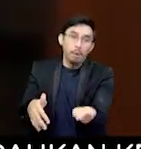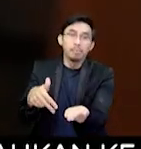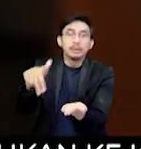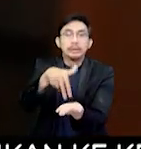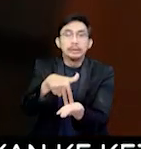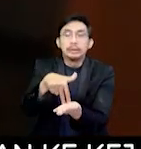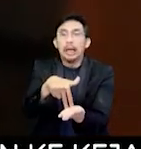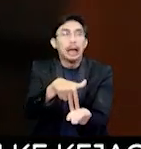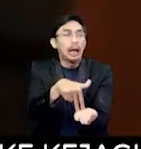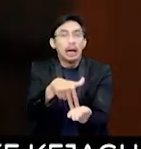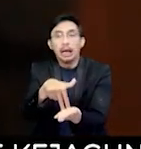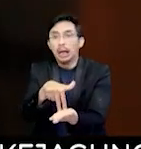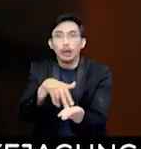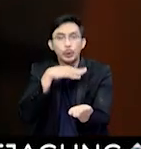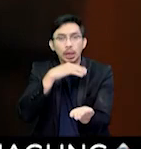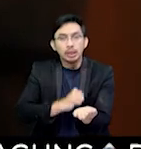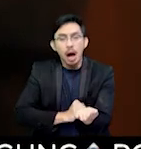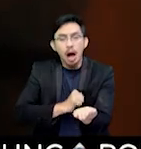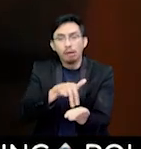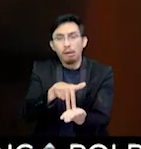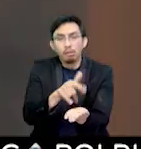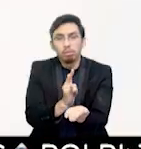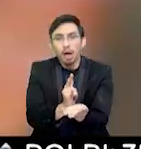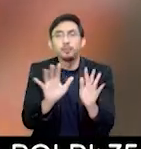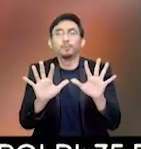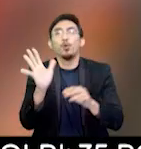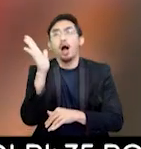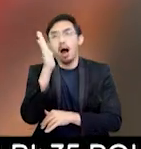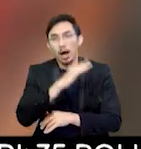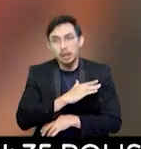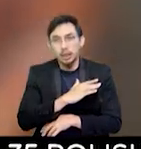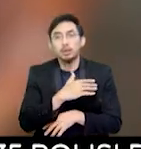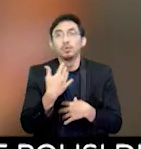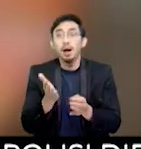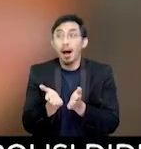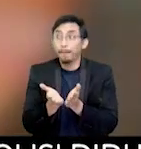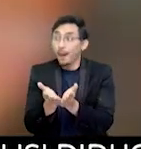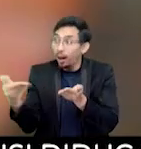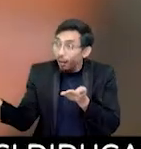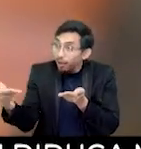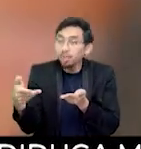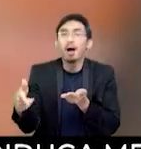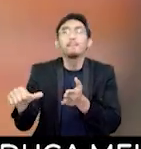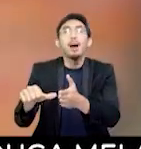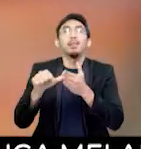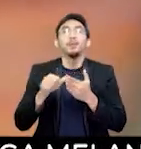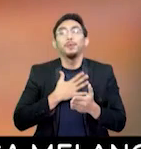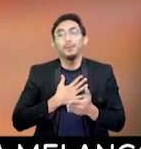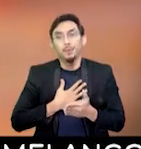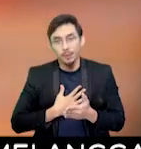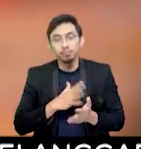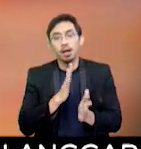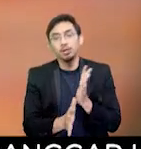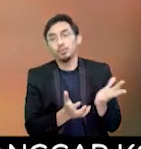baru ditemukan oleh kapal yang melintas yang menuju ke Kalimantan. Setelah dievakuasi, korban dibawa ke Batu Licin untuk pengobatan dan